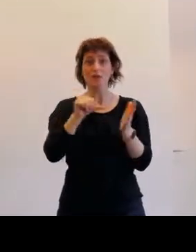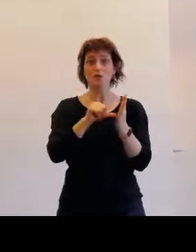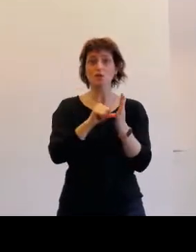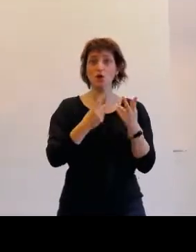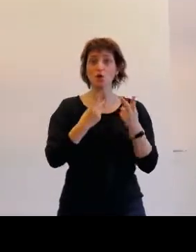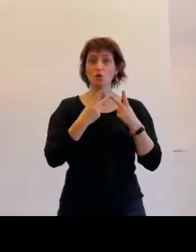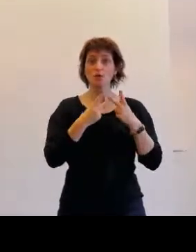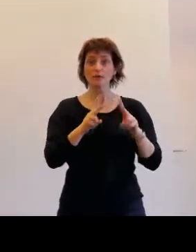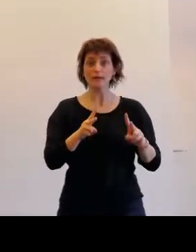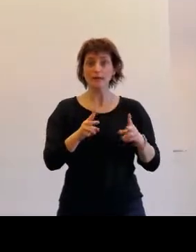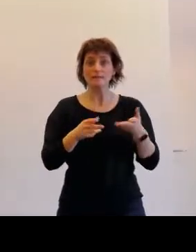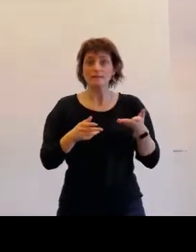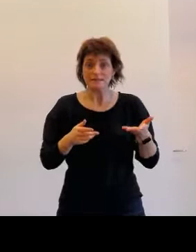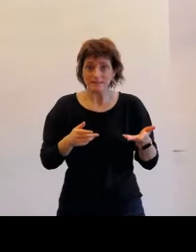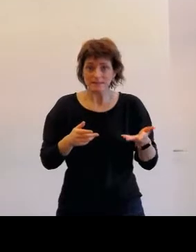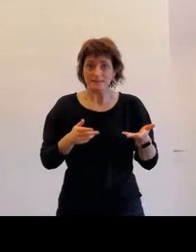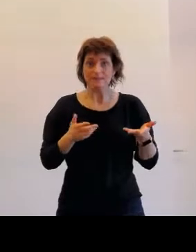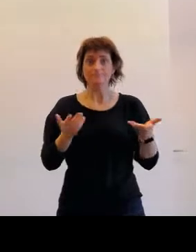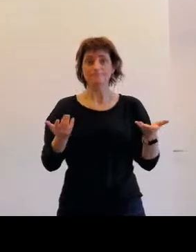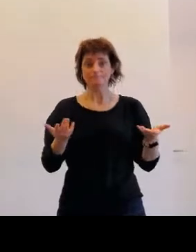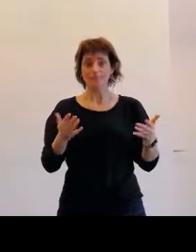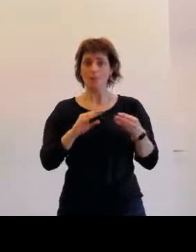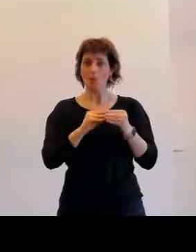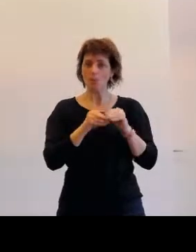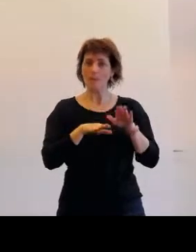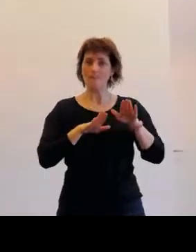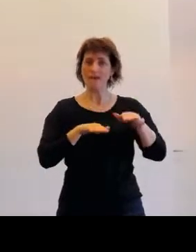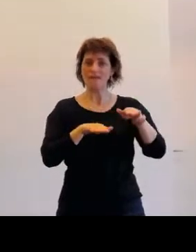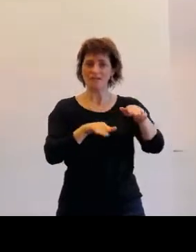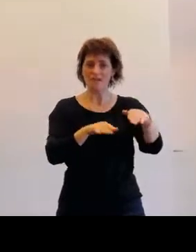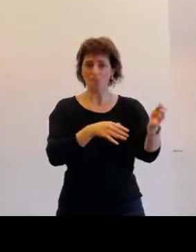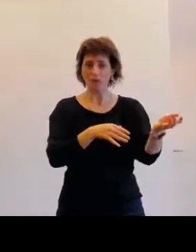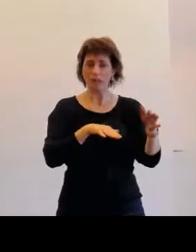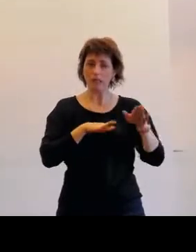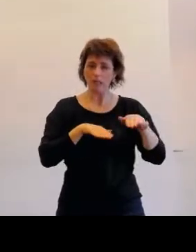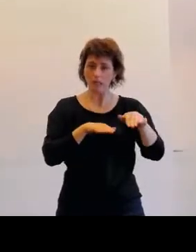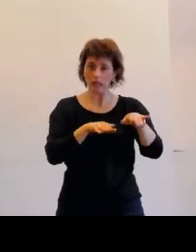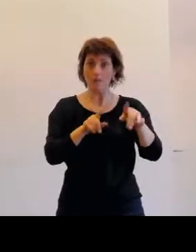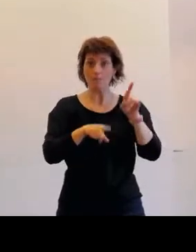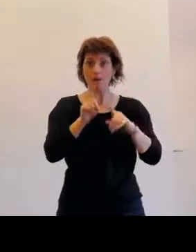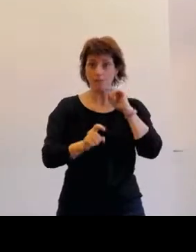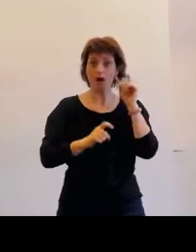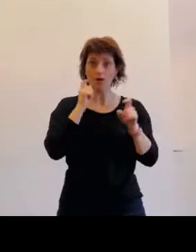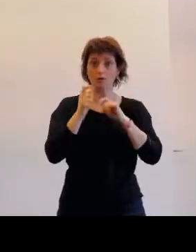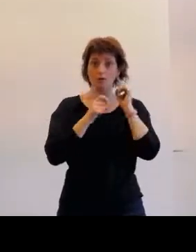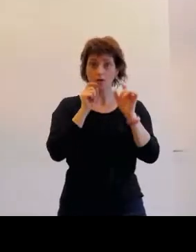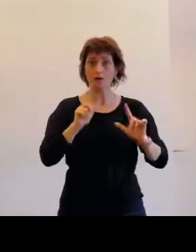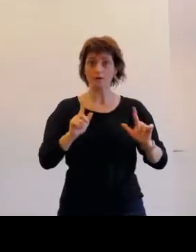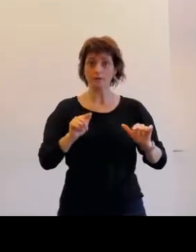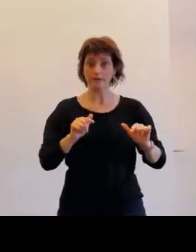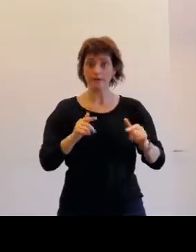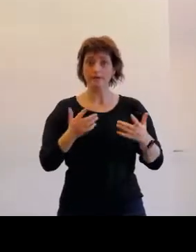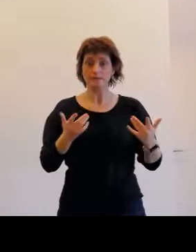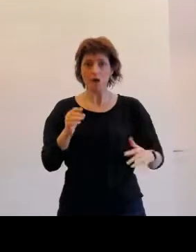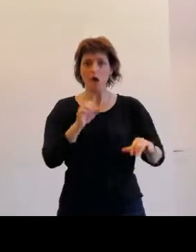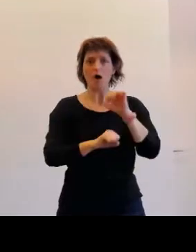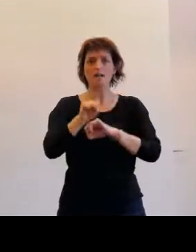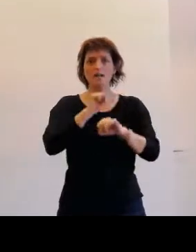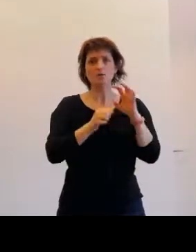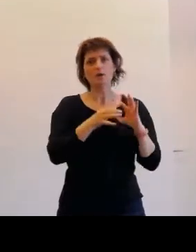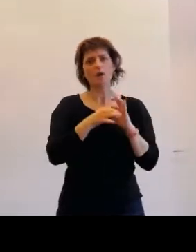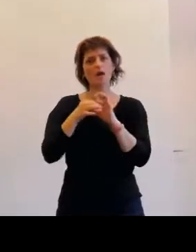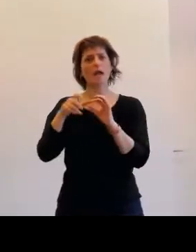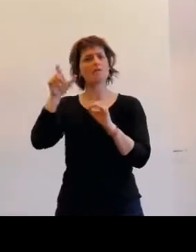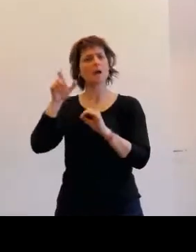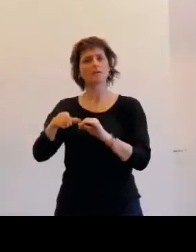particulièrement affecté par des manifestations régulières et parfois violentes organisées dans le cadre de la